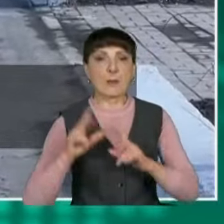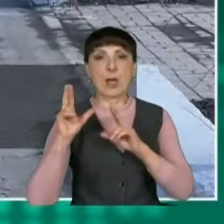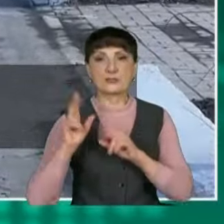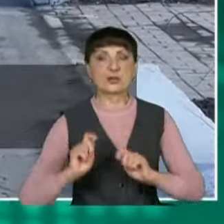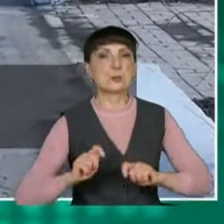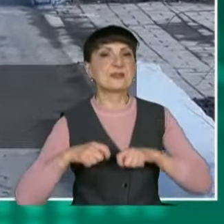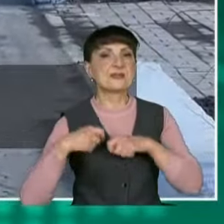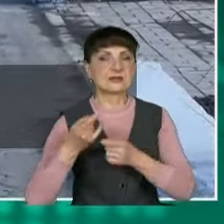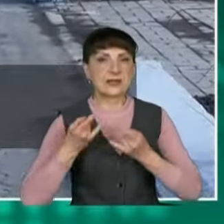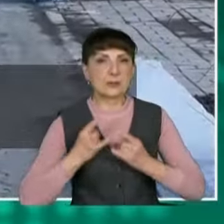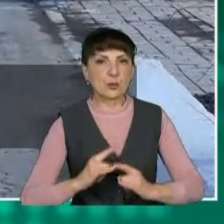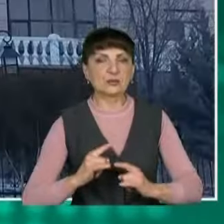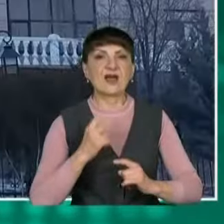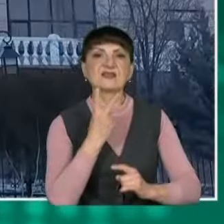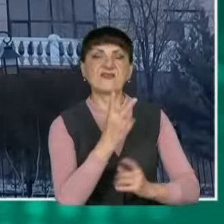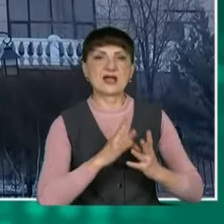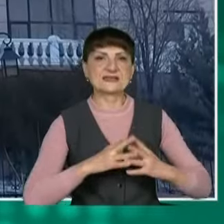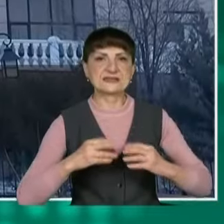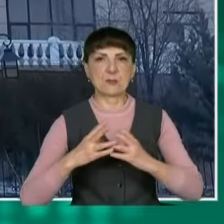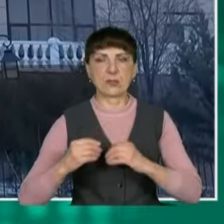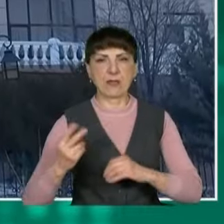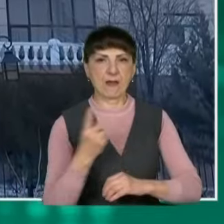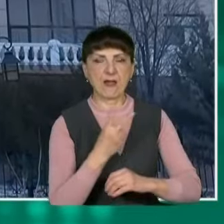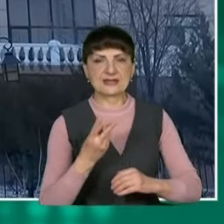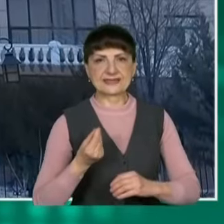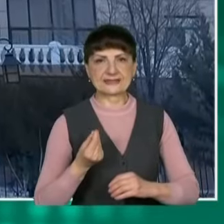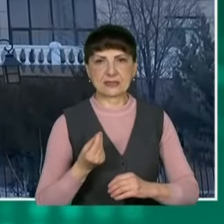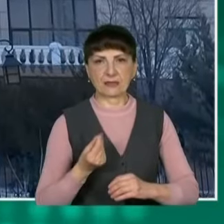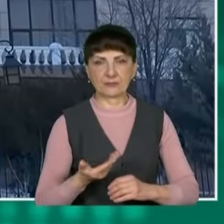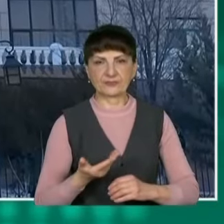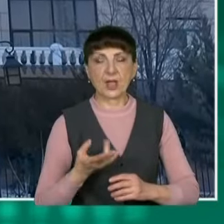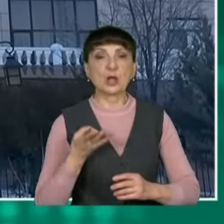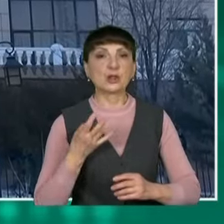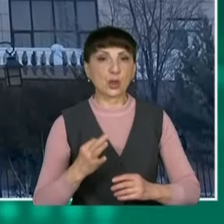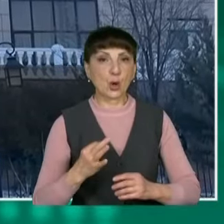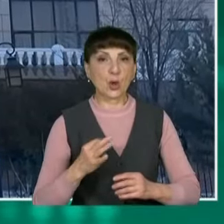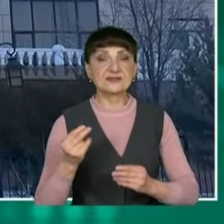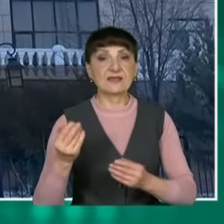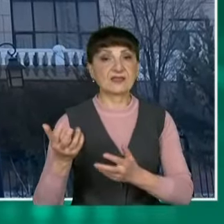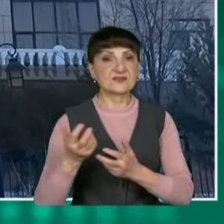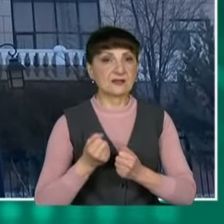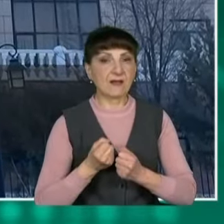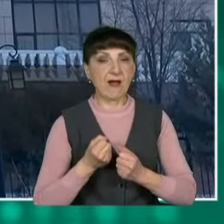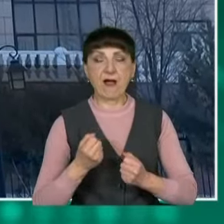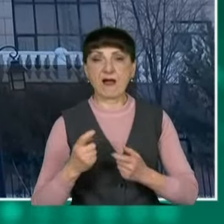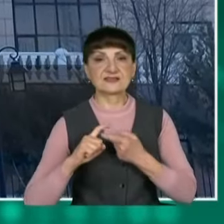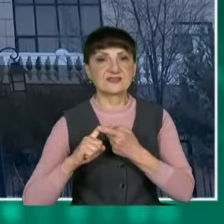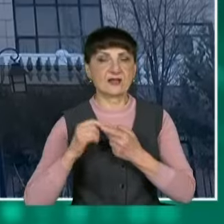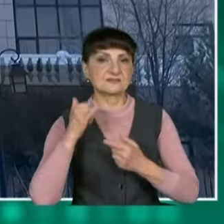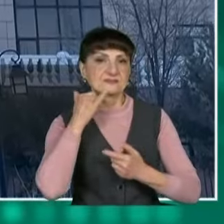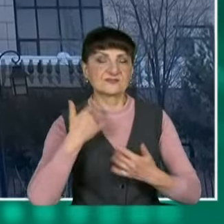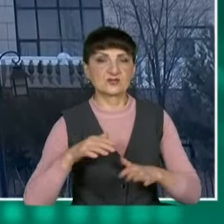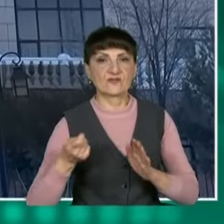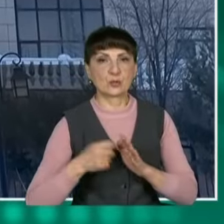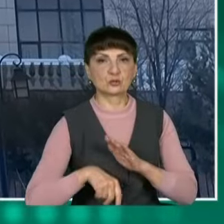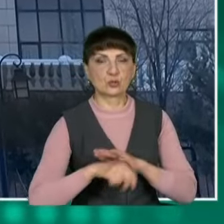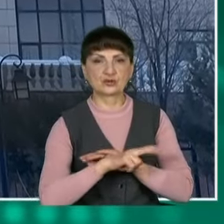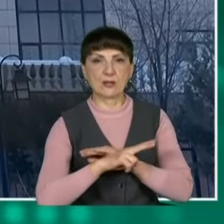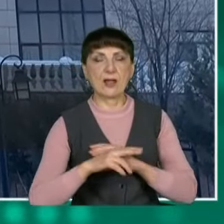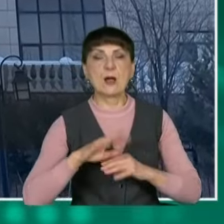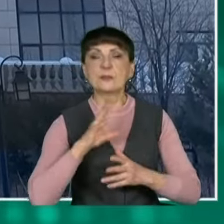передать новорожденного сразу двум семейным парам за определенную сумму. Однако, взяв с них деньги, не вышла на связь. В результате